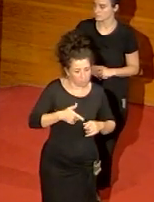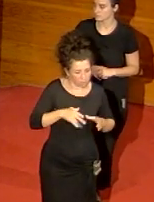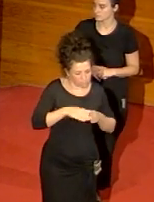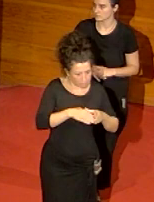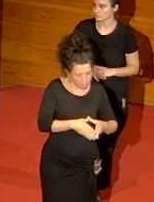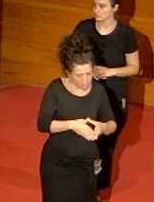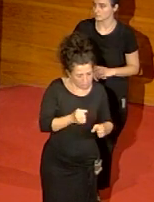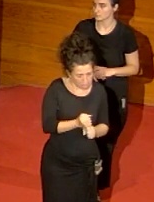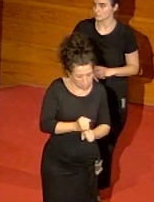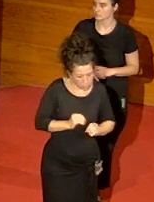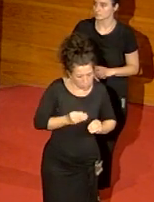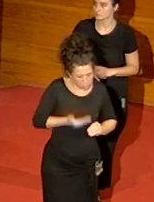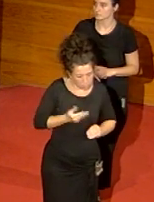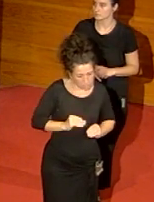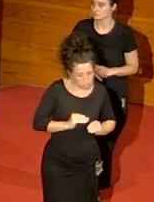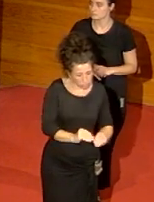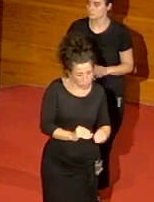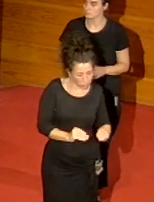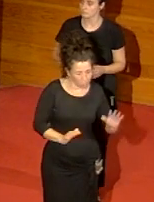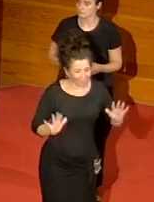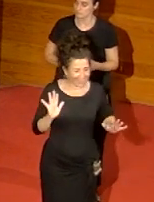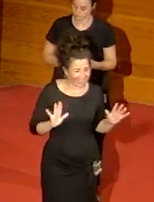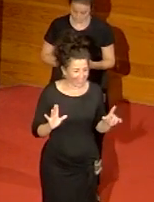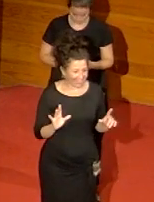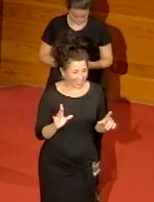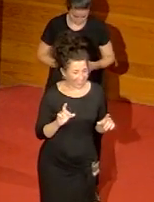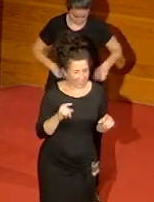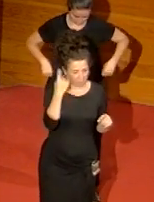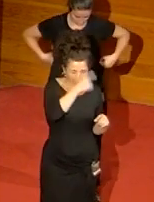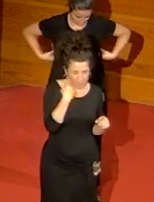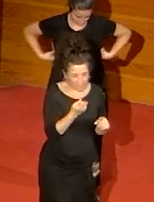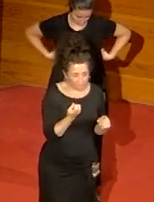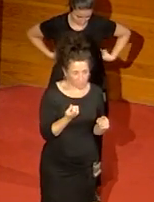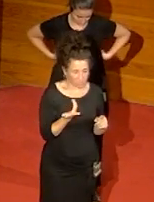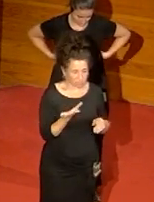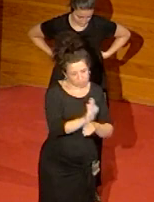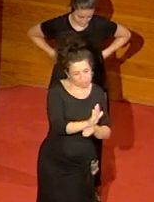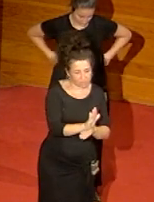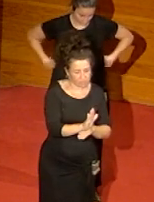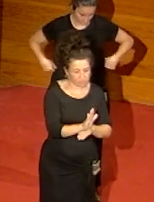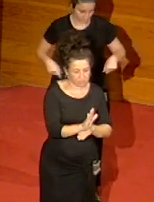nolait ere, ba, dantzatxoekin, emotikonoekin, eta erakusten duzuenean,